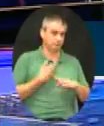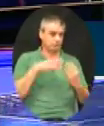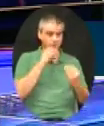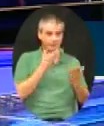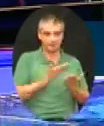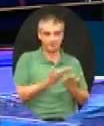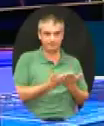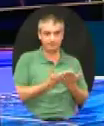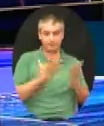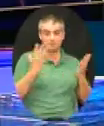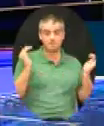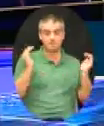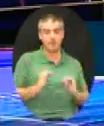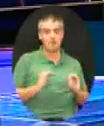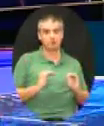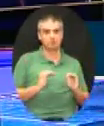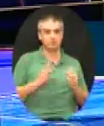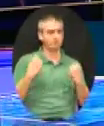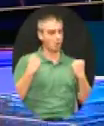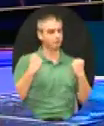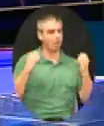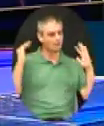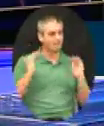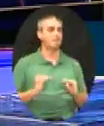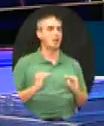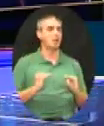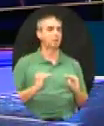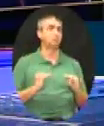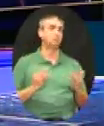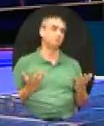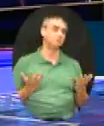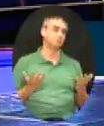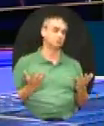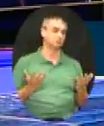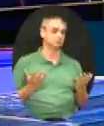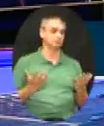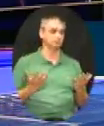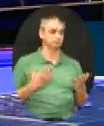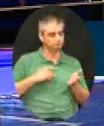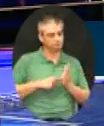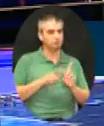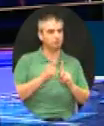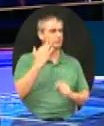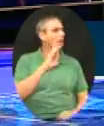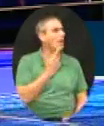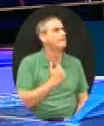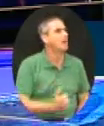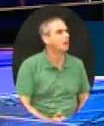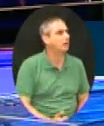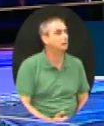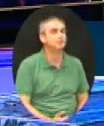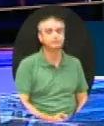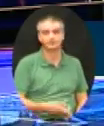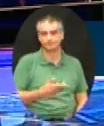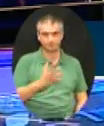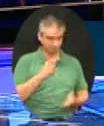הפרק, הן הרבה פחות עם עוצמות והרבה פחות, נקרא לזה, נחרצות כמו שבעבר. ולמה זה?